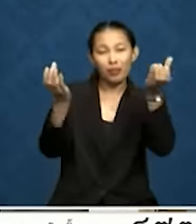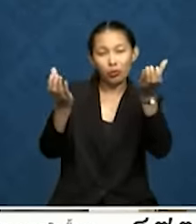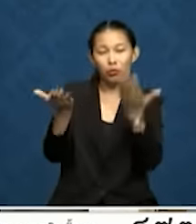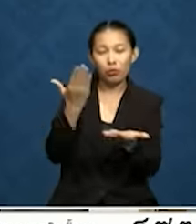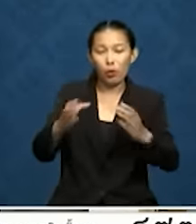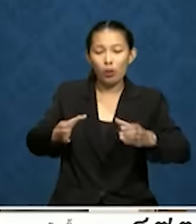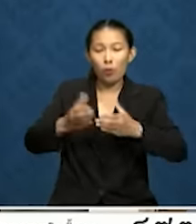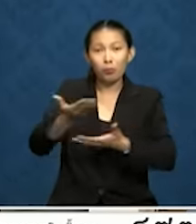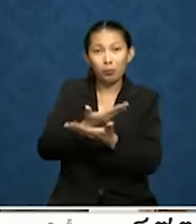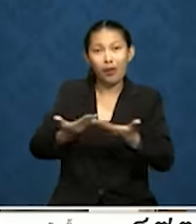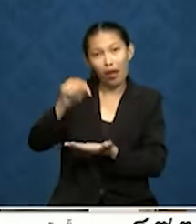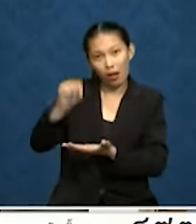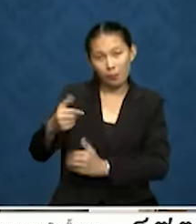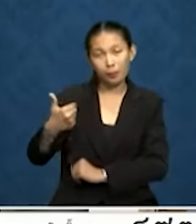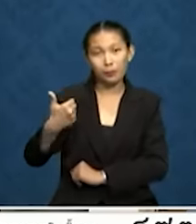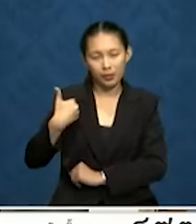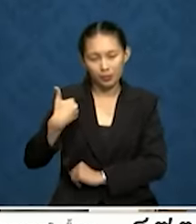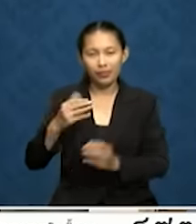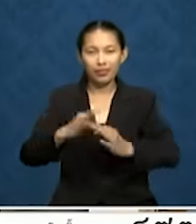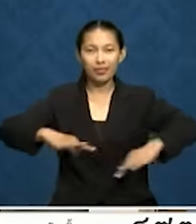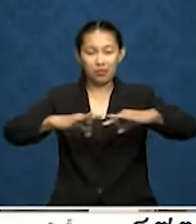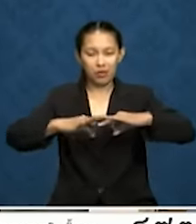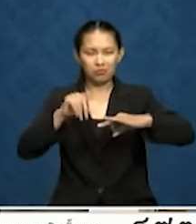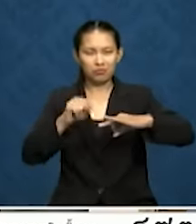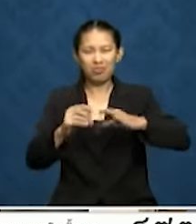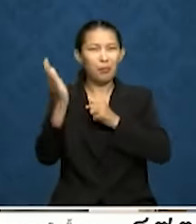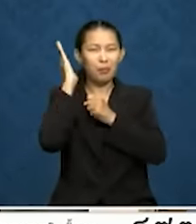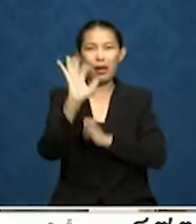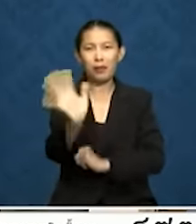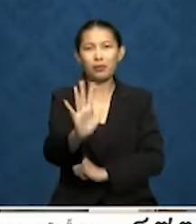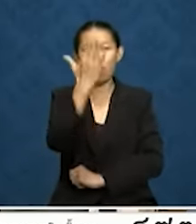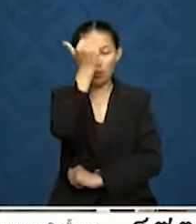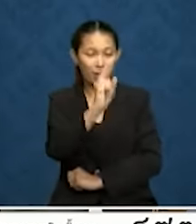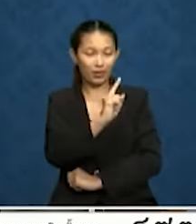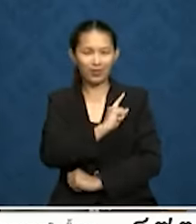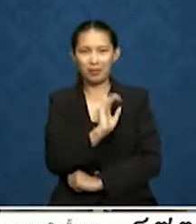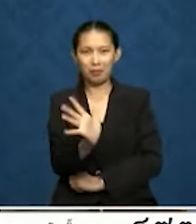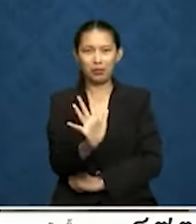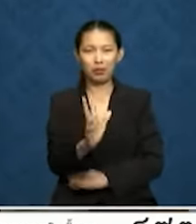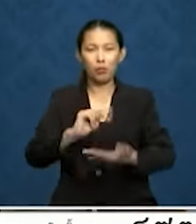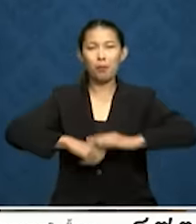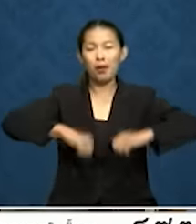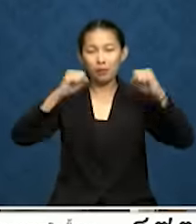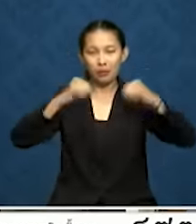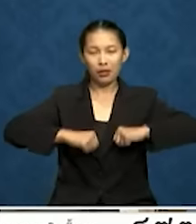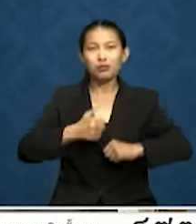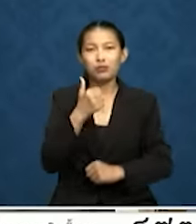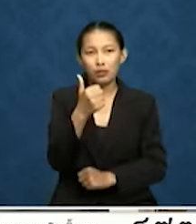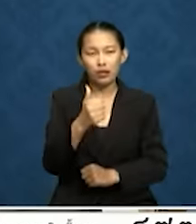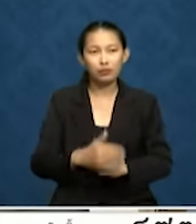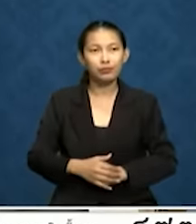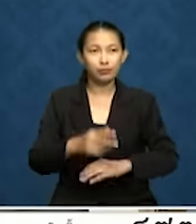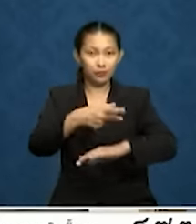าเรื่องนี้นะครับเพราะฉะนั้นเรื่องนี้ไม่จำเป็นต้องอภิปรายเราไม่มีหน้าที่อภิปรายก็ลงมติไปได้นะครับ ท่านประธ